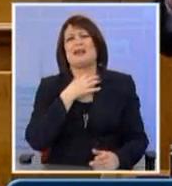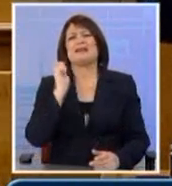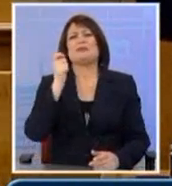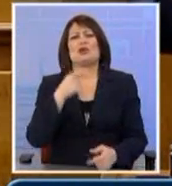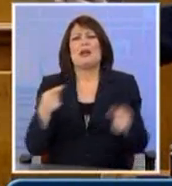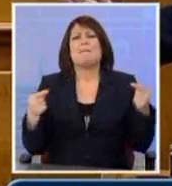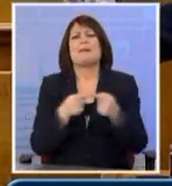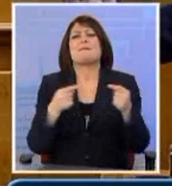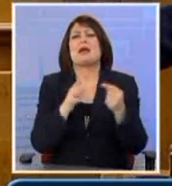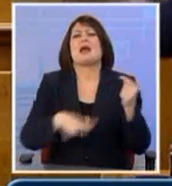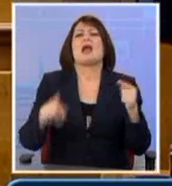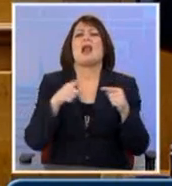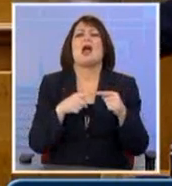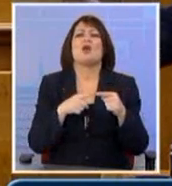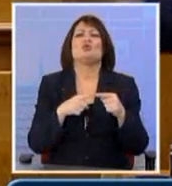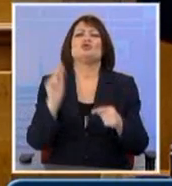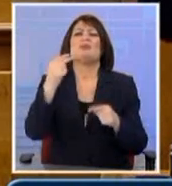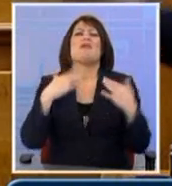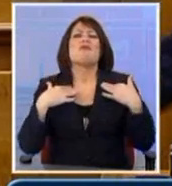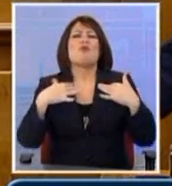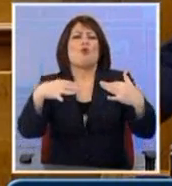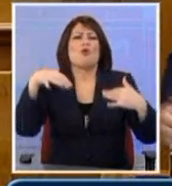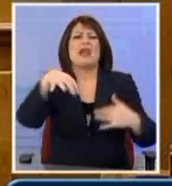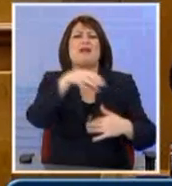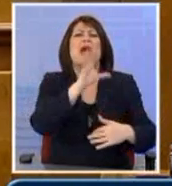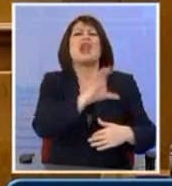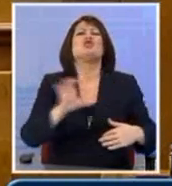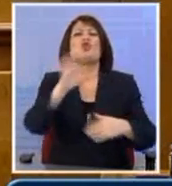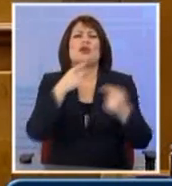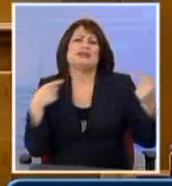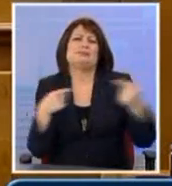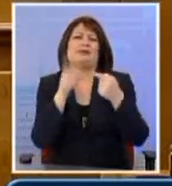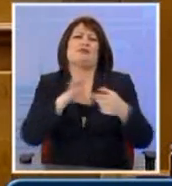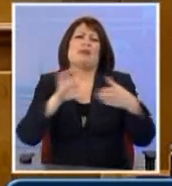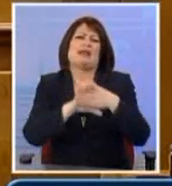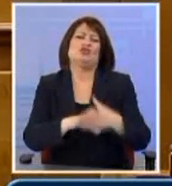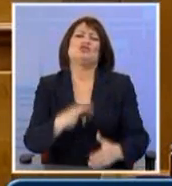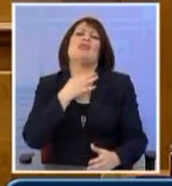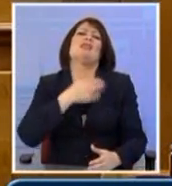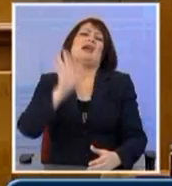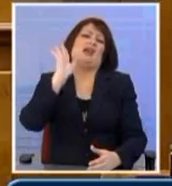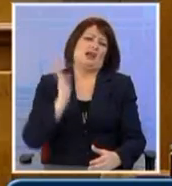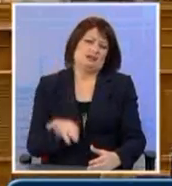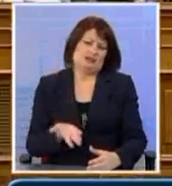σύγκρουση με λαούς, με κοινοβούλια, με κοινωνίες στην Ευρωπαϊκή Ένωση, στην Ευρωζώνη.